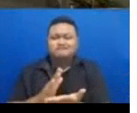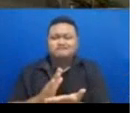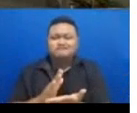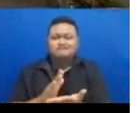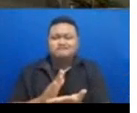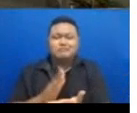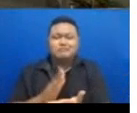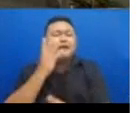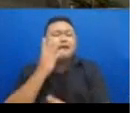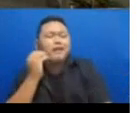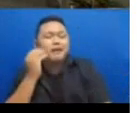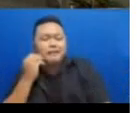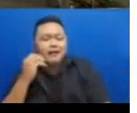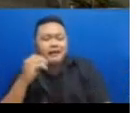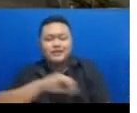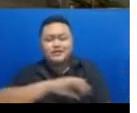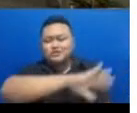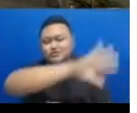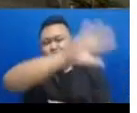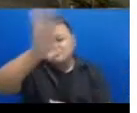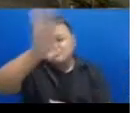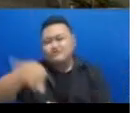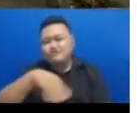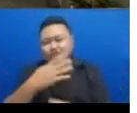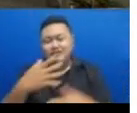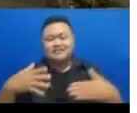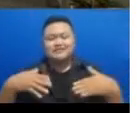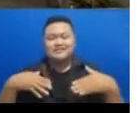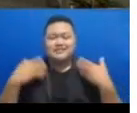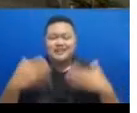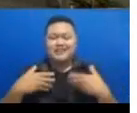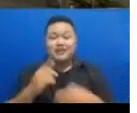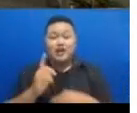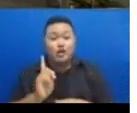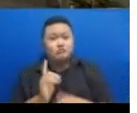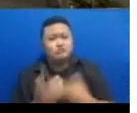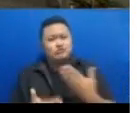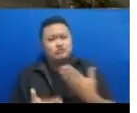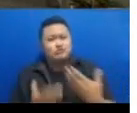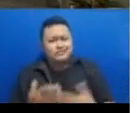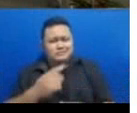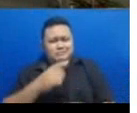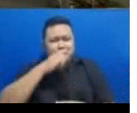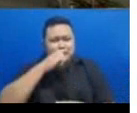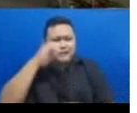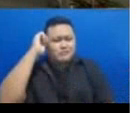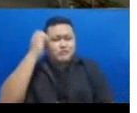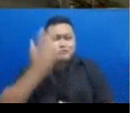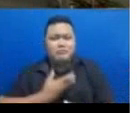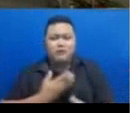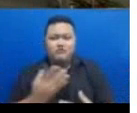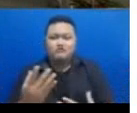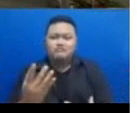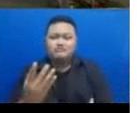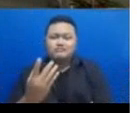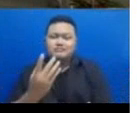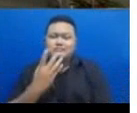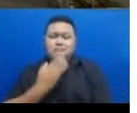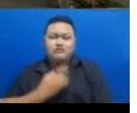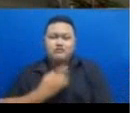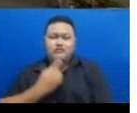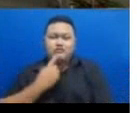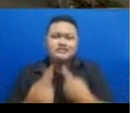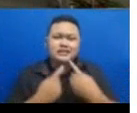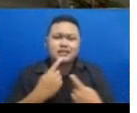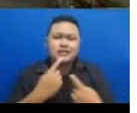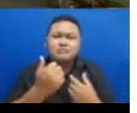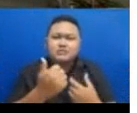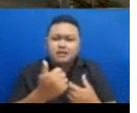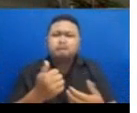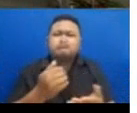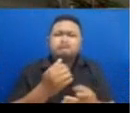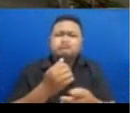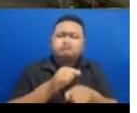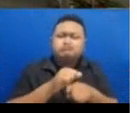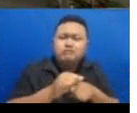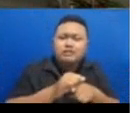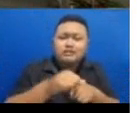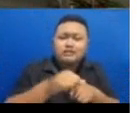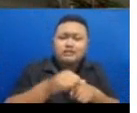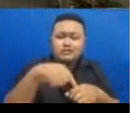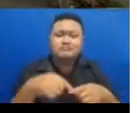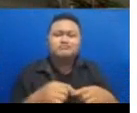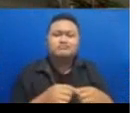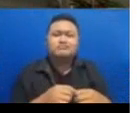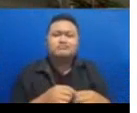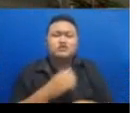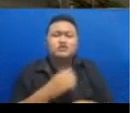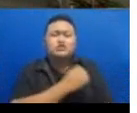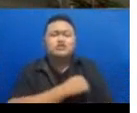dan juga apapun juga yang Bapak Ibu ingin ceritakan di pelatihan ini melalui sosial media Bapak dan Ibu, membangkitkan dan